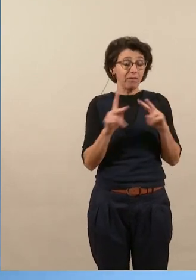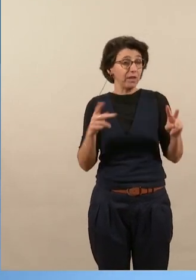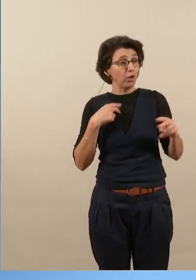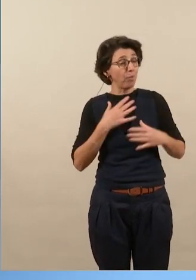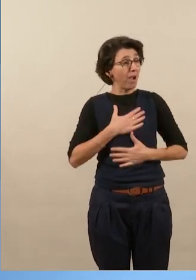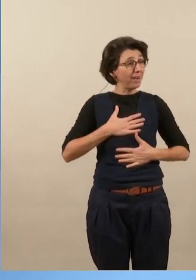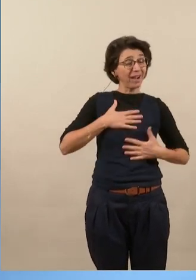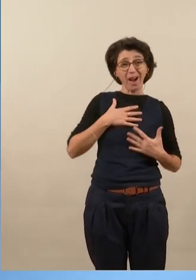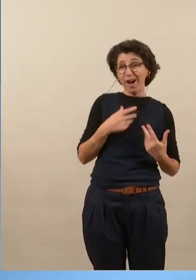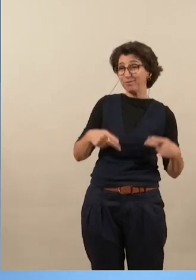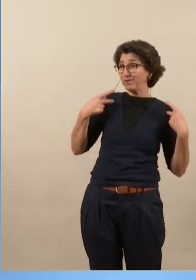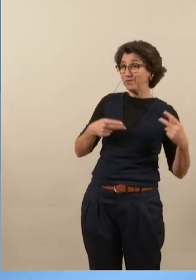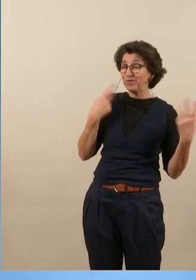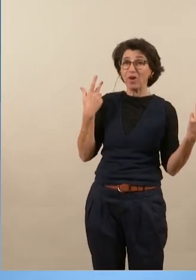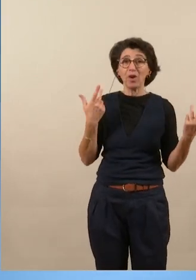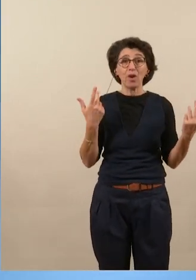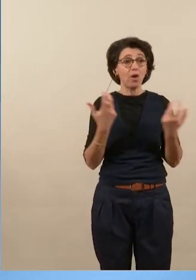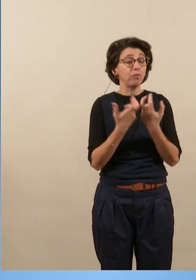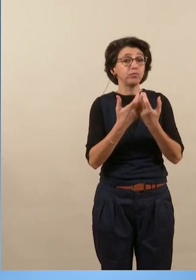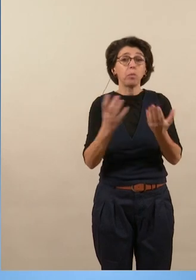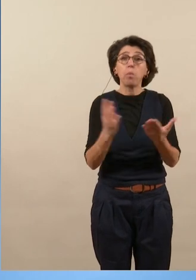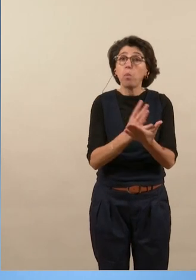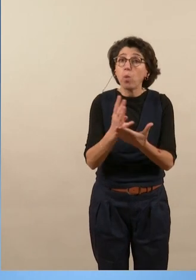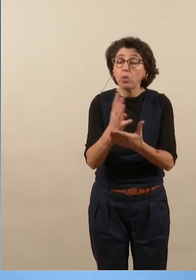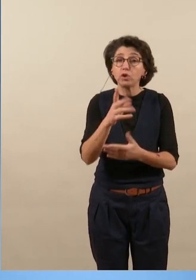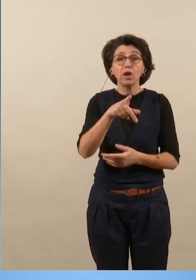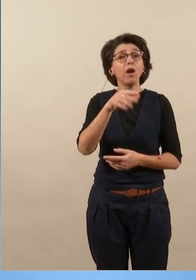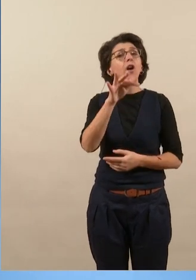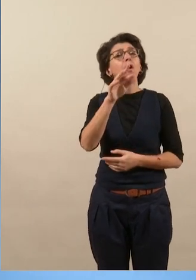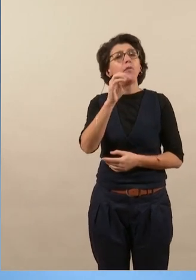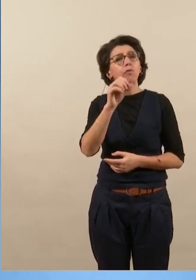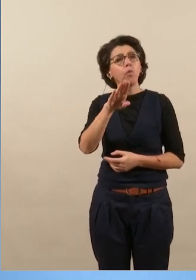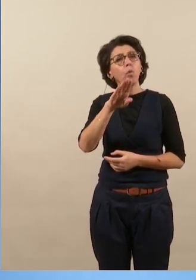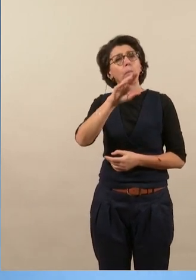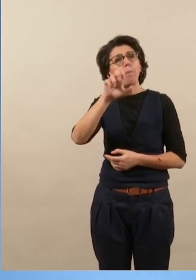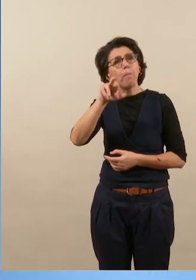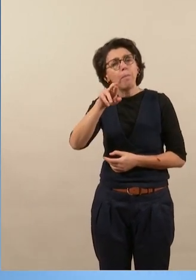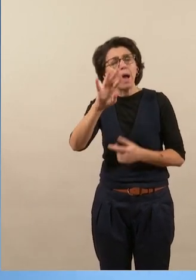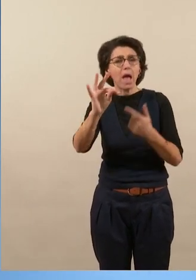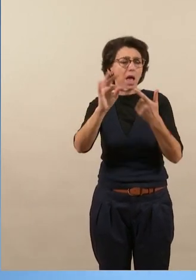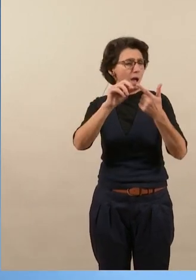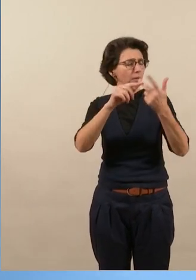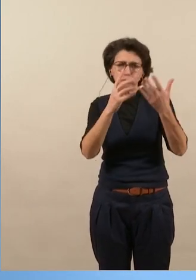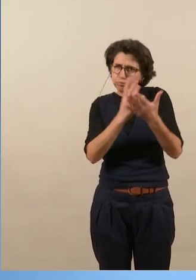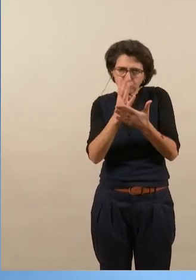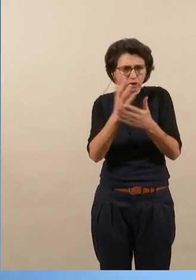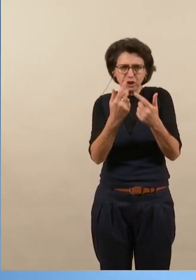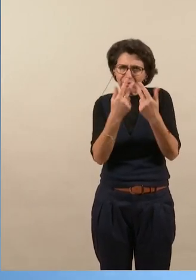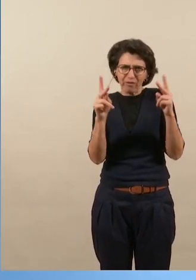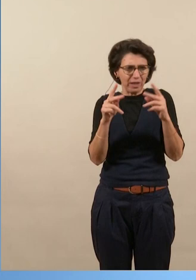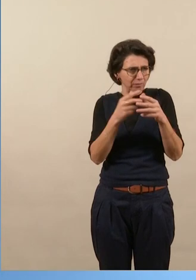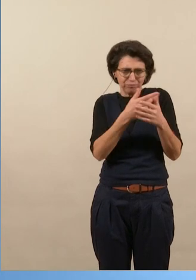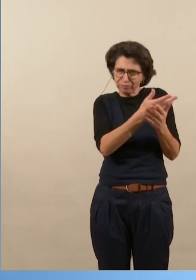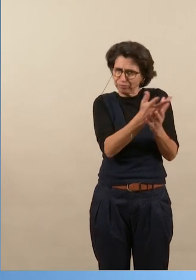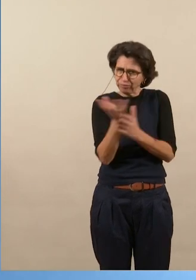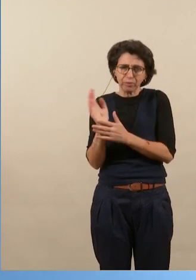euh regarder le projet Flobert regarder la donc d'autres projets urbains qui qui montrent que nous avons